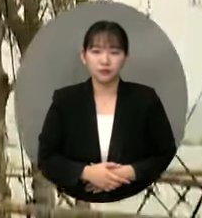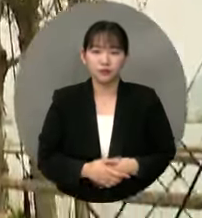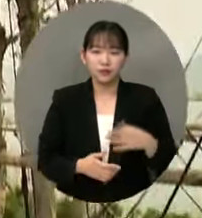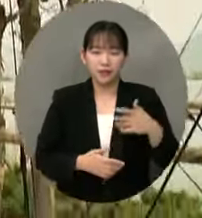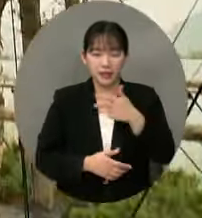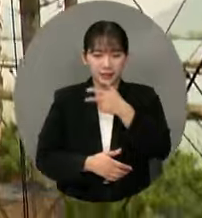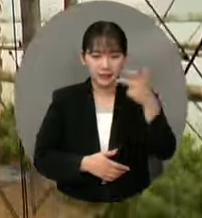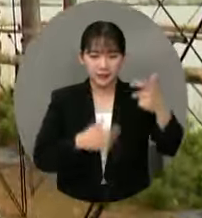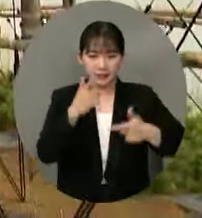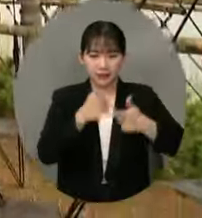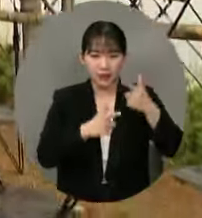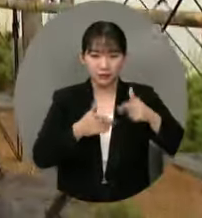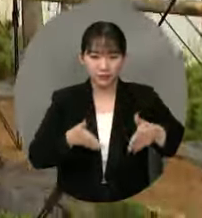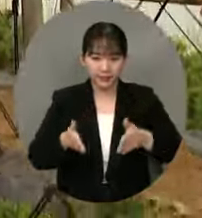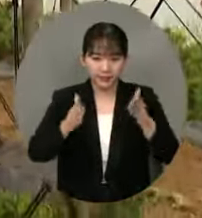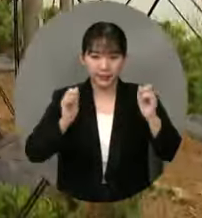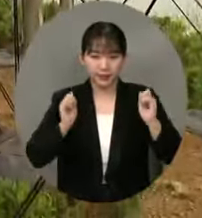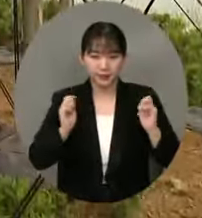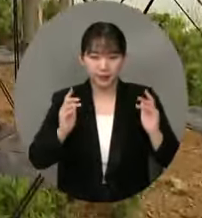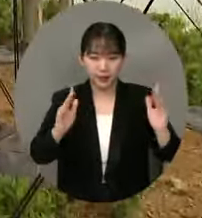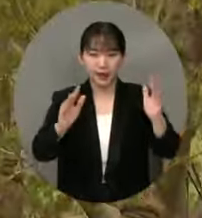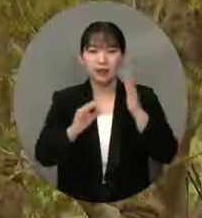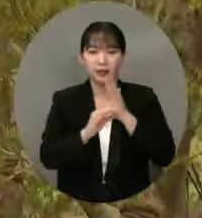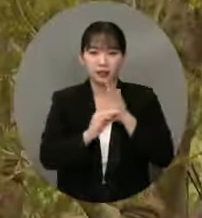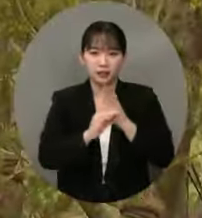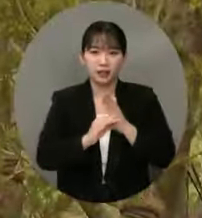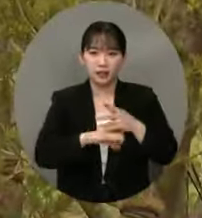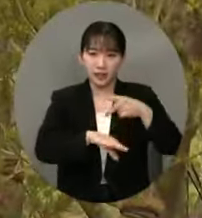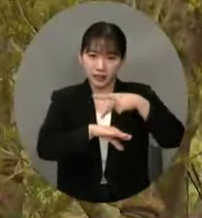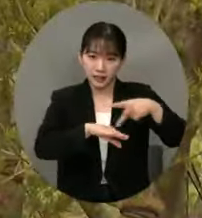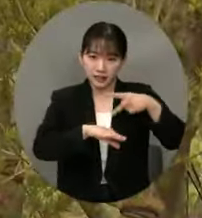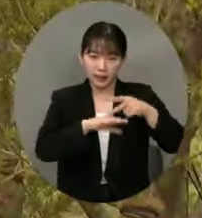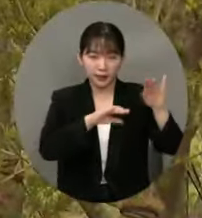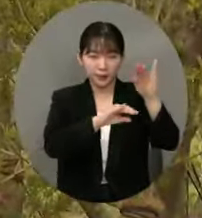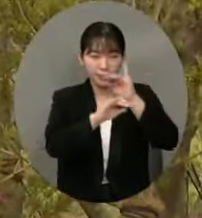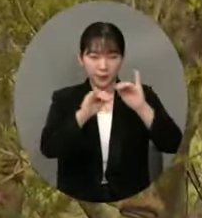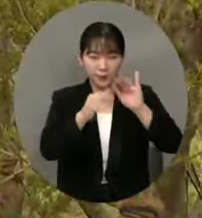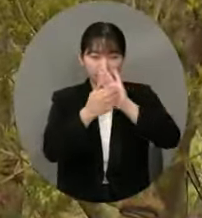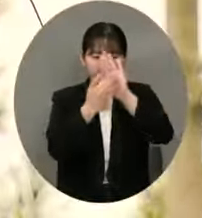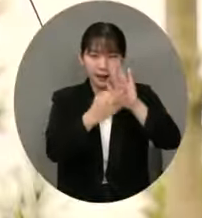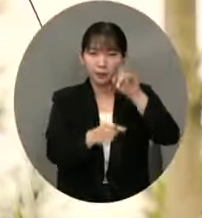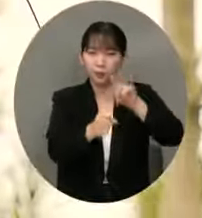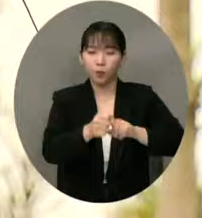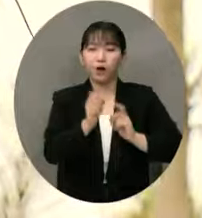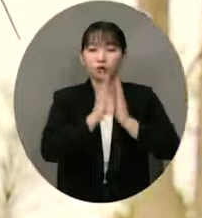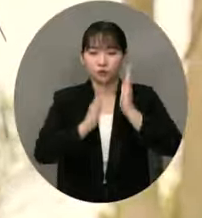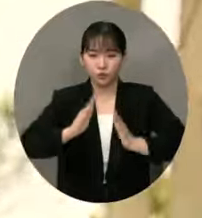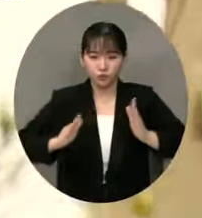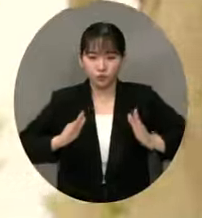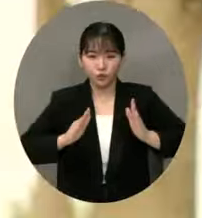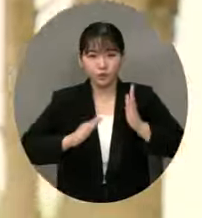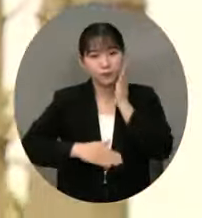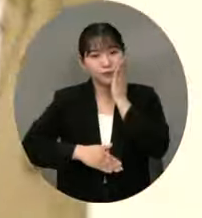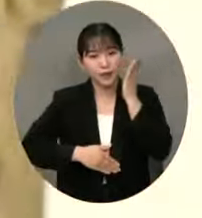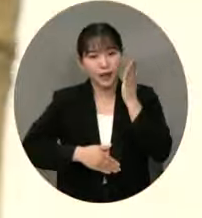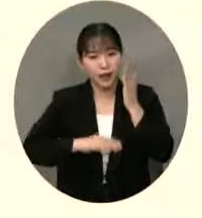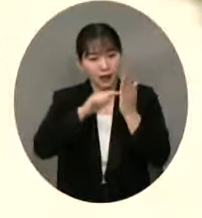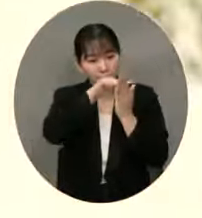아름드리 나무가 길 옆으로 나란히 뻗어 있습니다. 신안군의 미세먼지 차단 숲으로 잎끝이